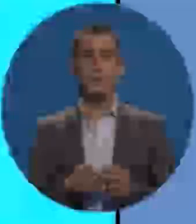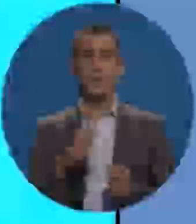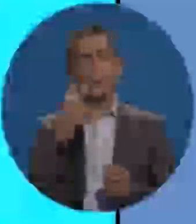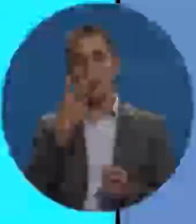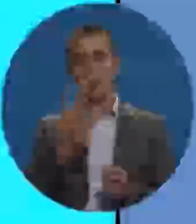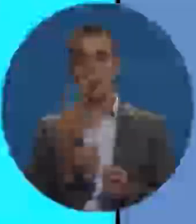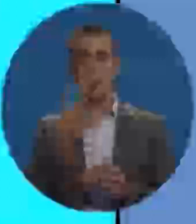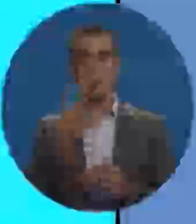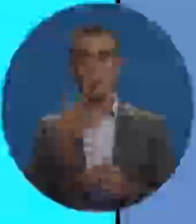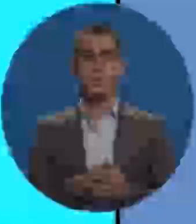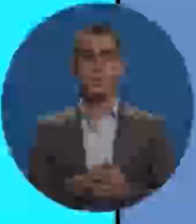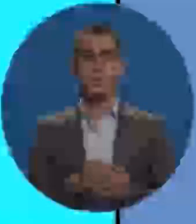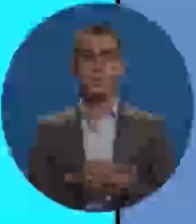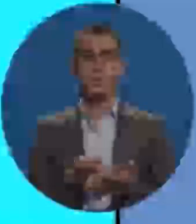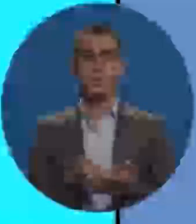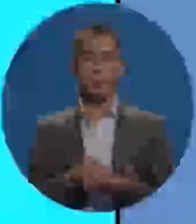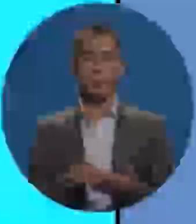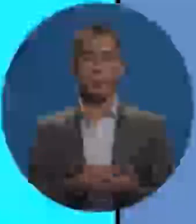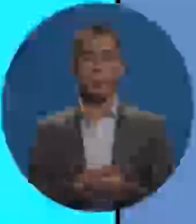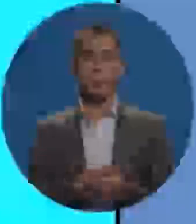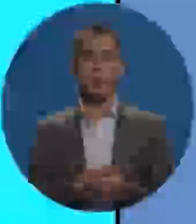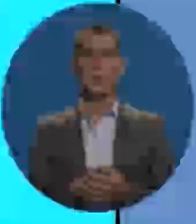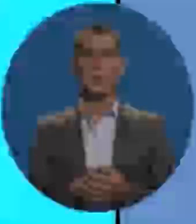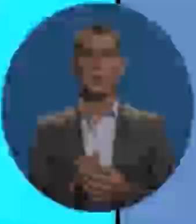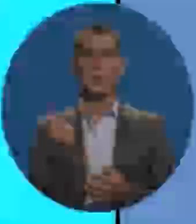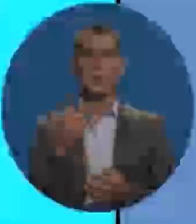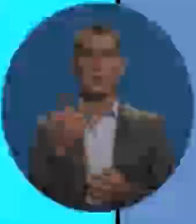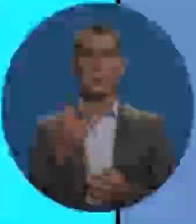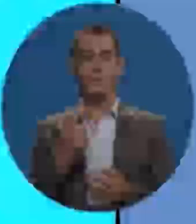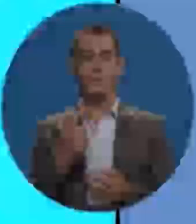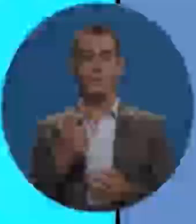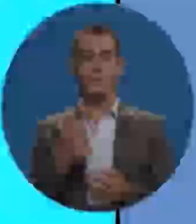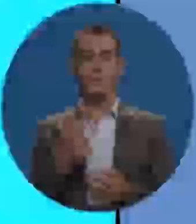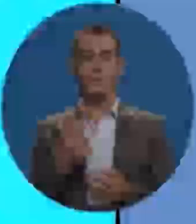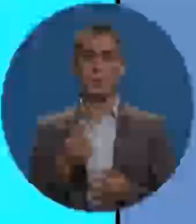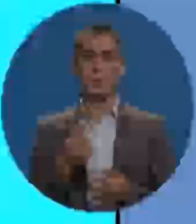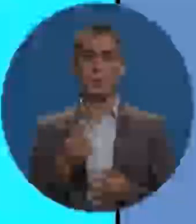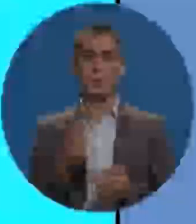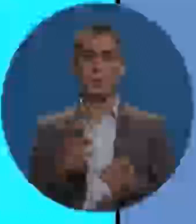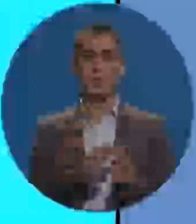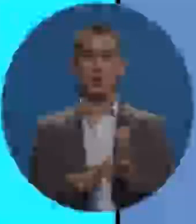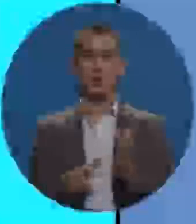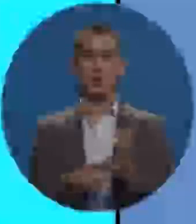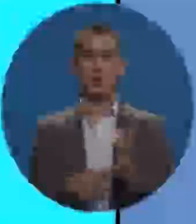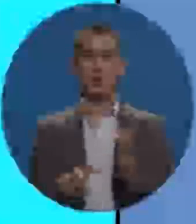жазын дейді. Қара, не санларды жазып шықтық. Демек, біріншіміз